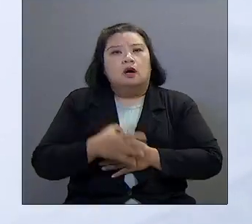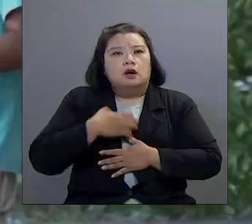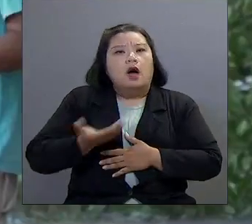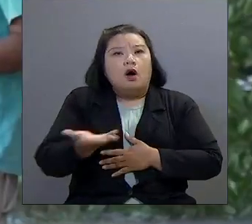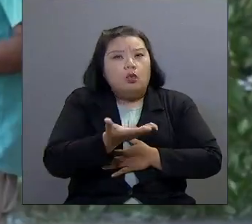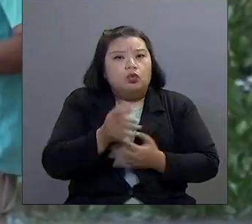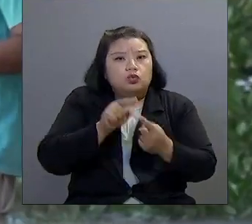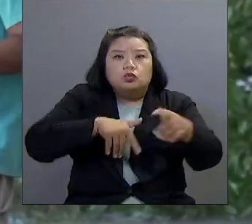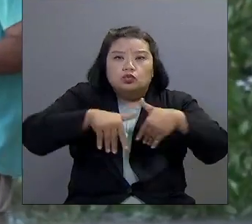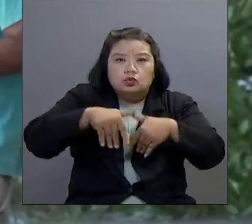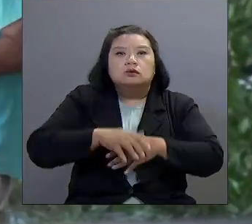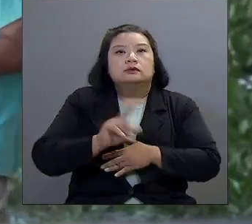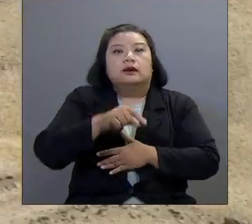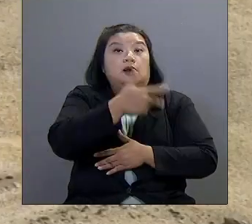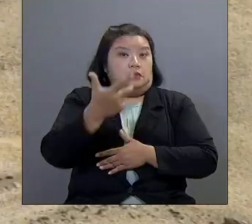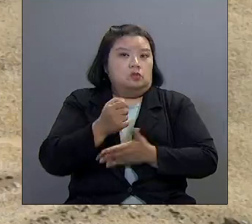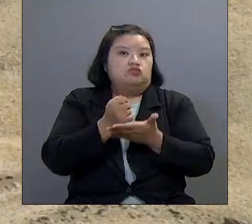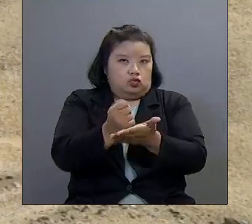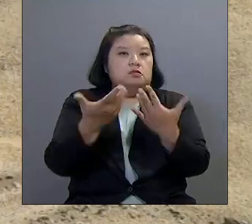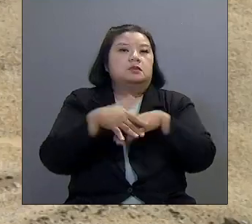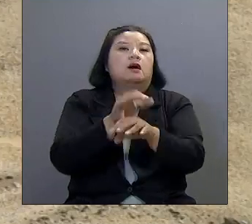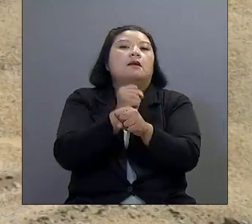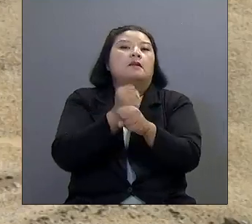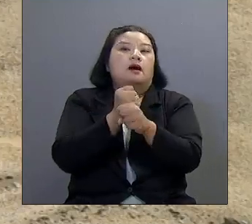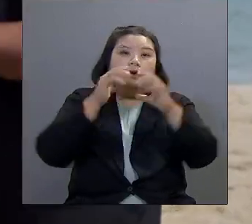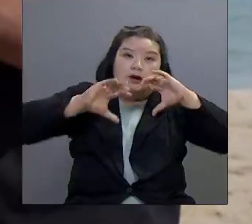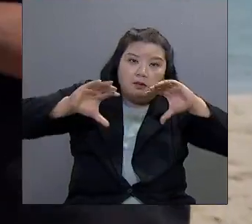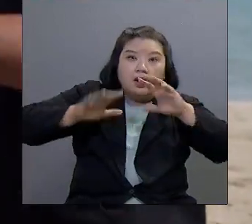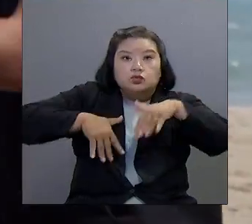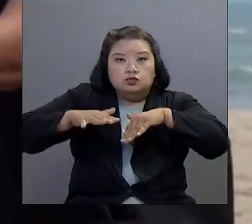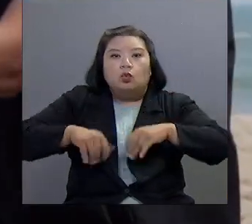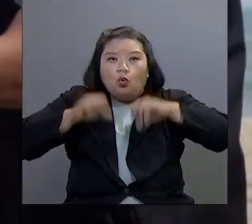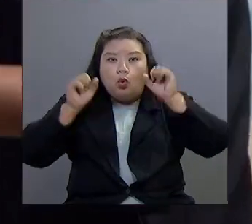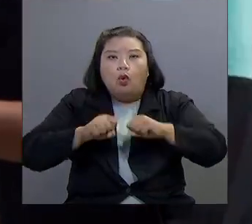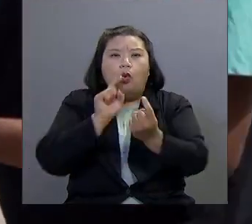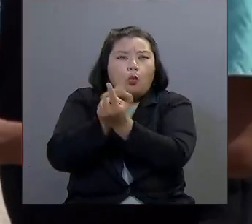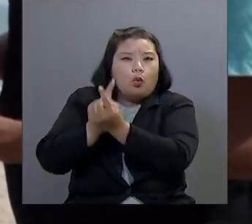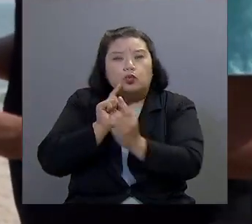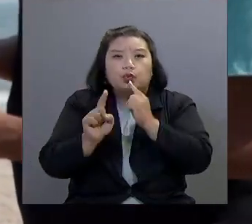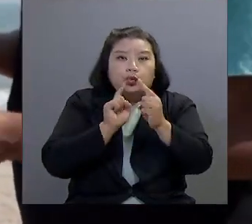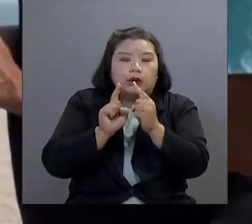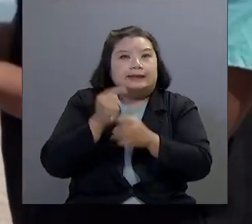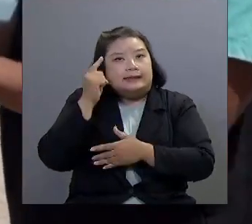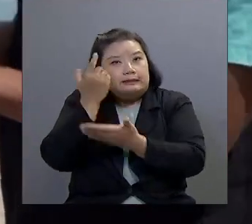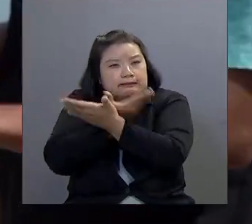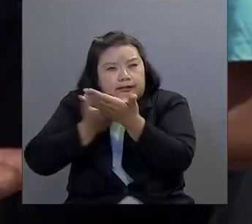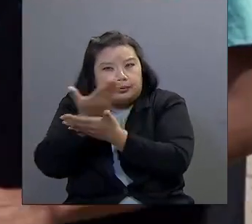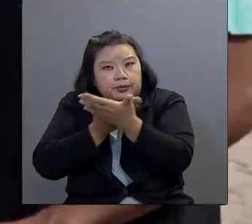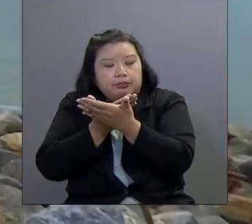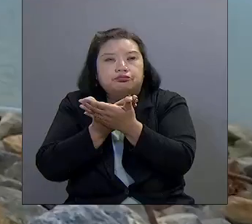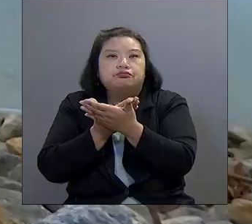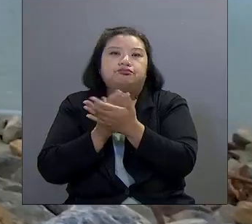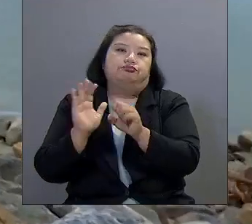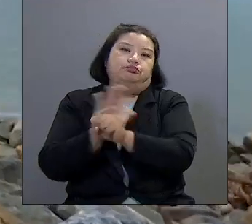ย PPS เป็นพื้นที่กลางทจะทำให้รัฐและประชาชนได้มาพูคุยกันและเสนอข้มูลที่รอบดomenมากขึ้น